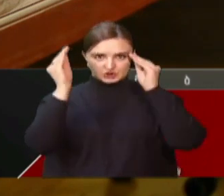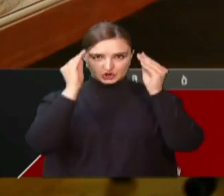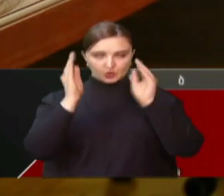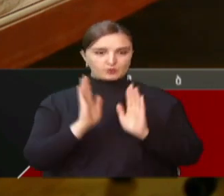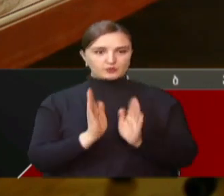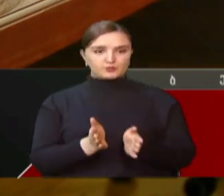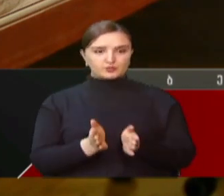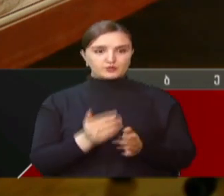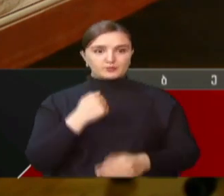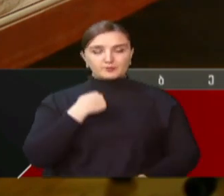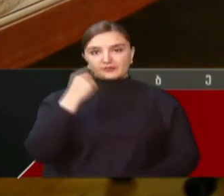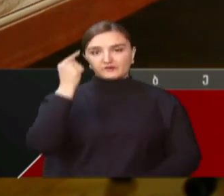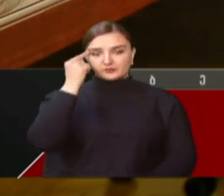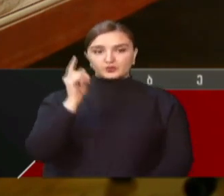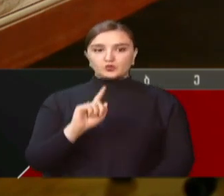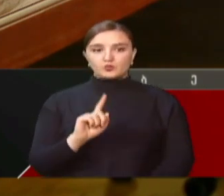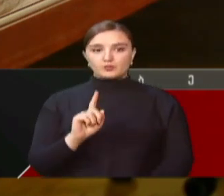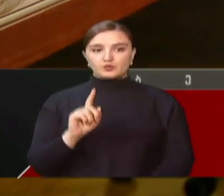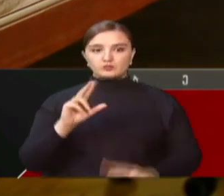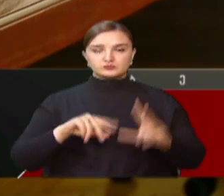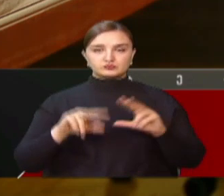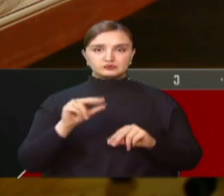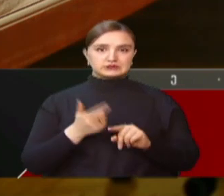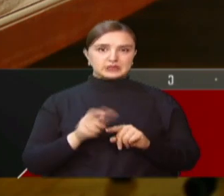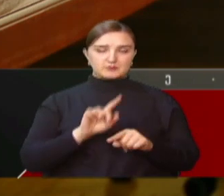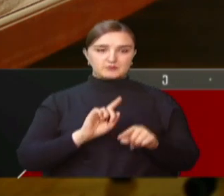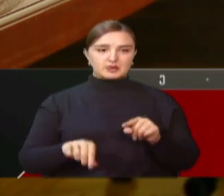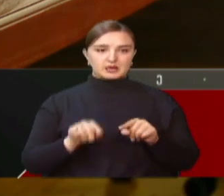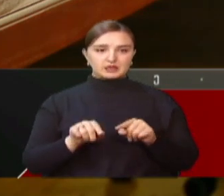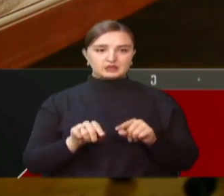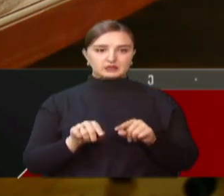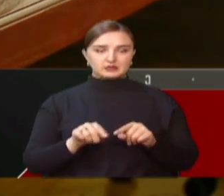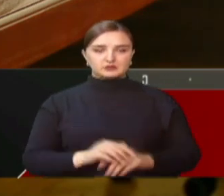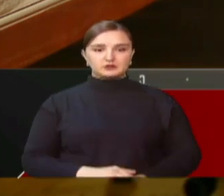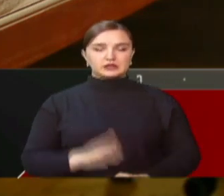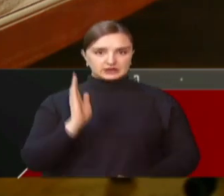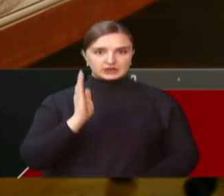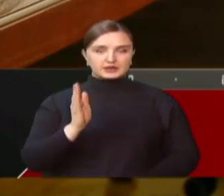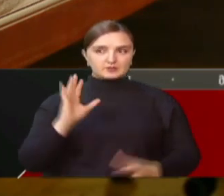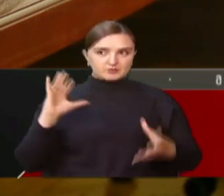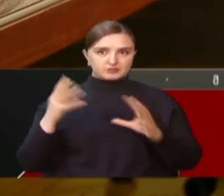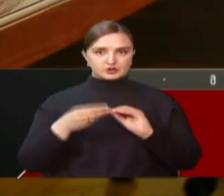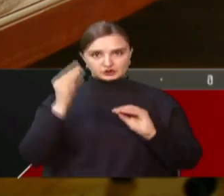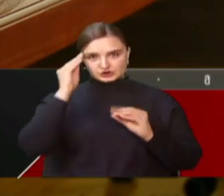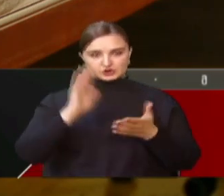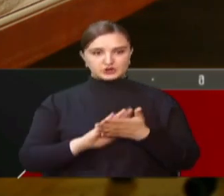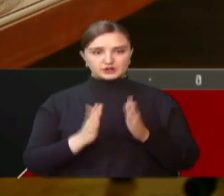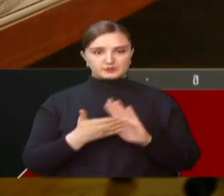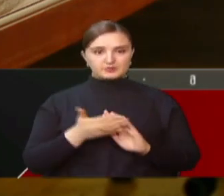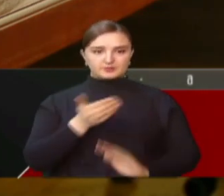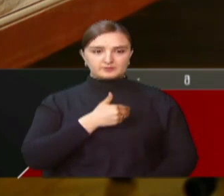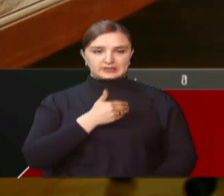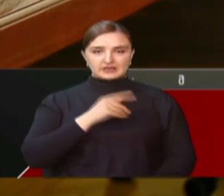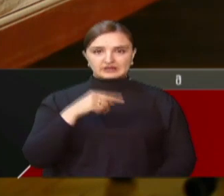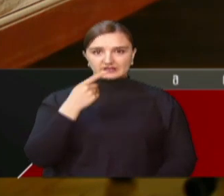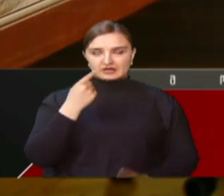მსჯელობას და მე ვფიქრობ, რომ პრაქტიკულად ძალიან მალე, მე ვფიქრობ, რომ მოხდება შეჯერება. ხაზი მინდა